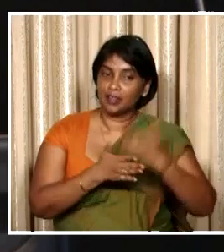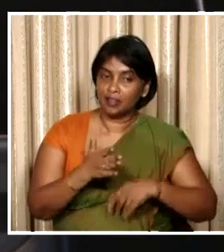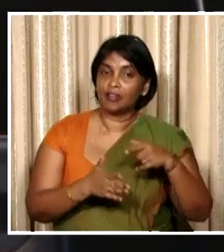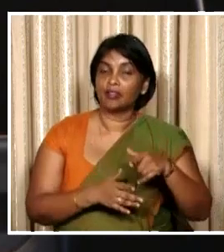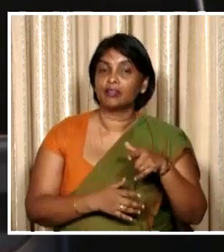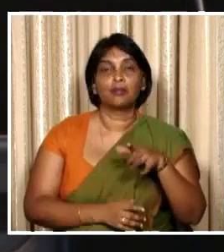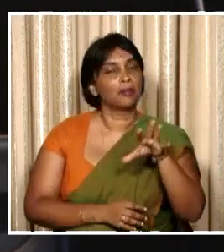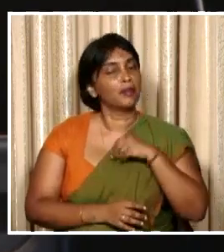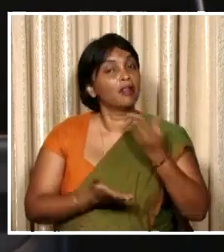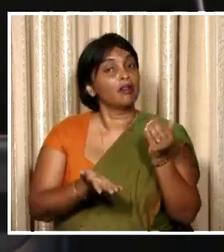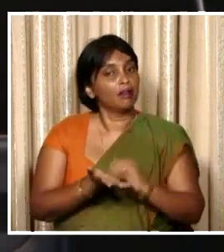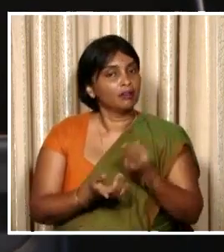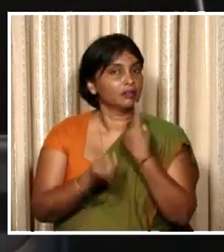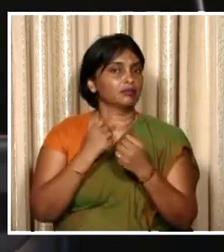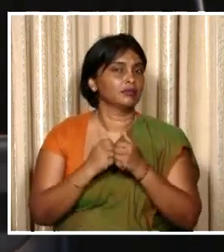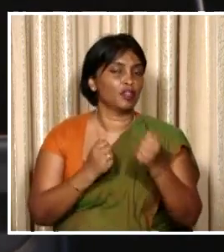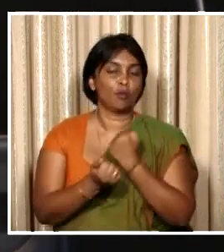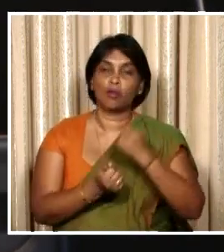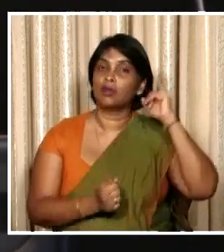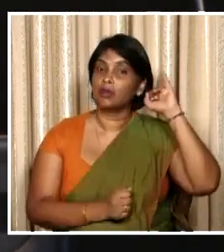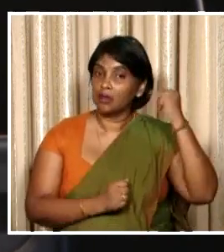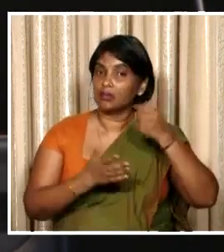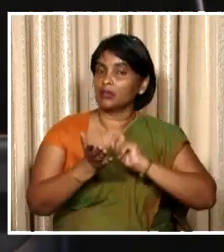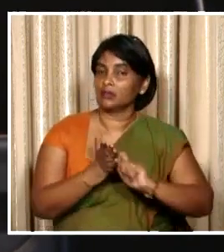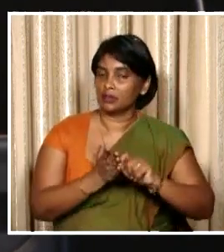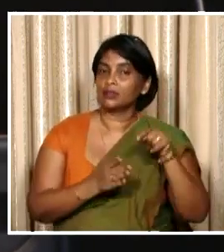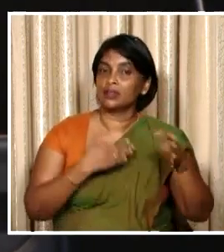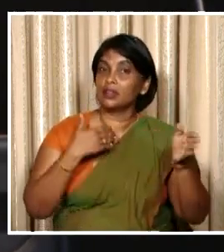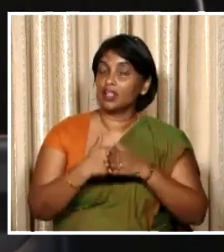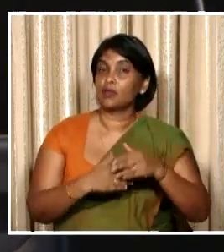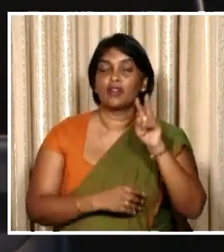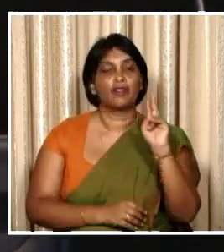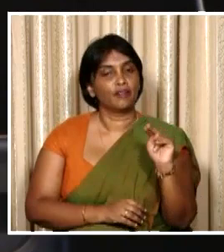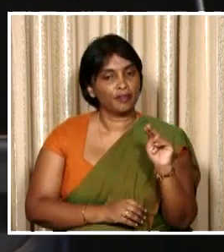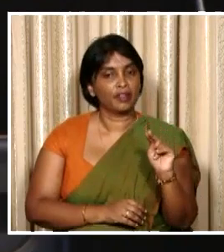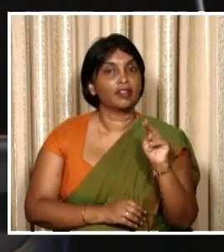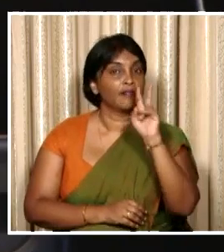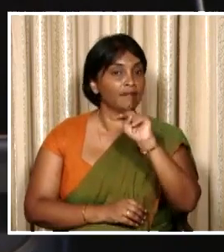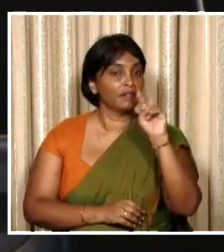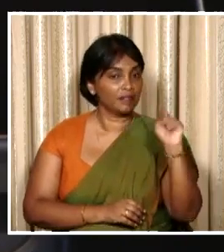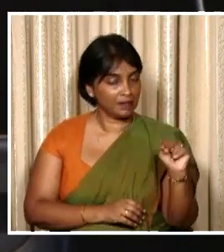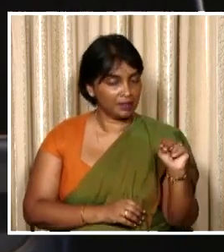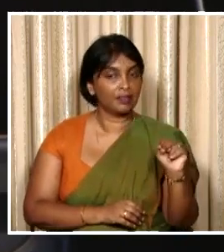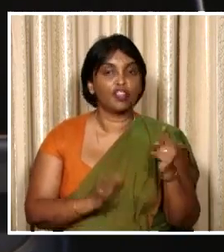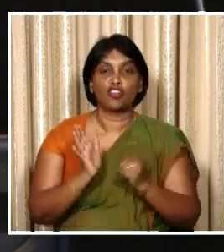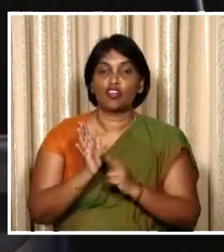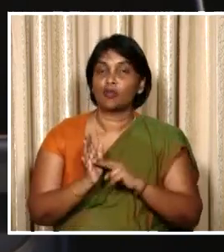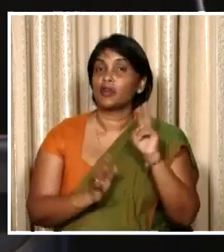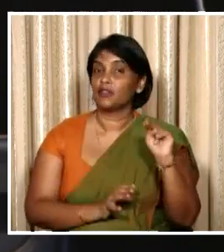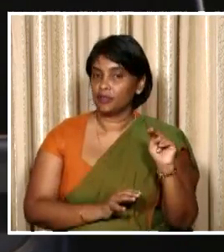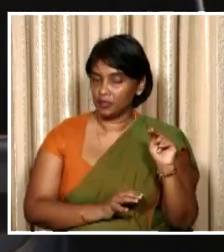පිළි නොගනිමින් නැවතත් විමර්ශනය කළ ලෙස පොලිස්පති යෙදූ සටහන. ඇමනුම් 20 නොවැම්බර් 20